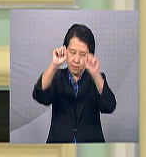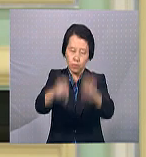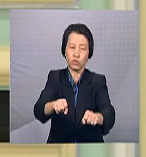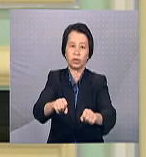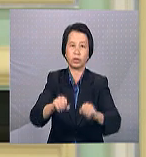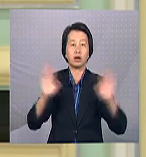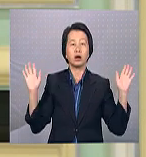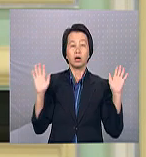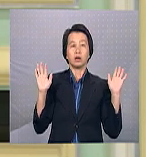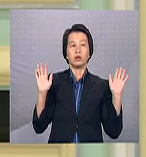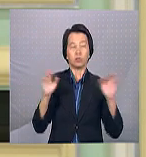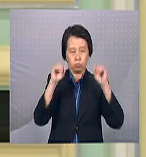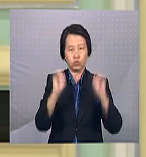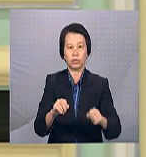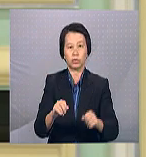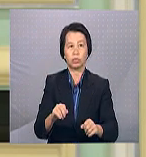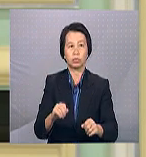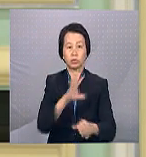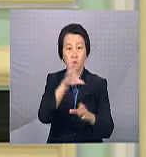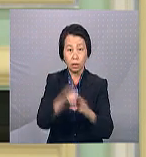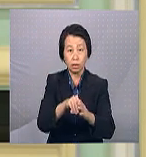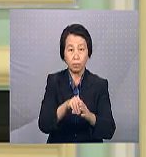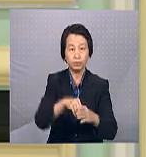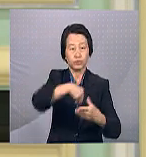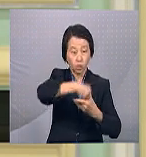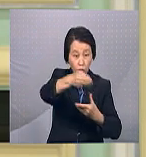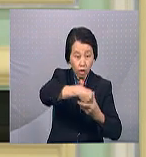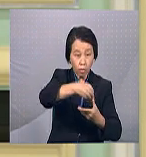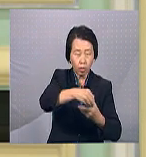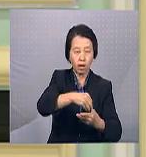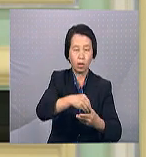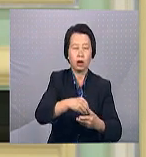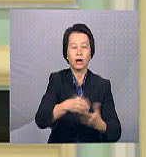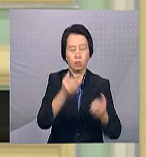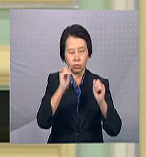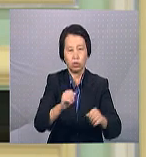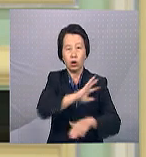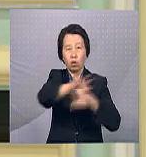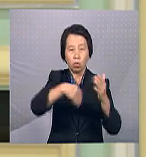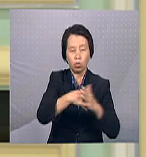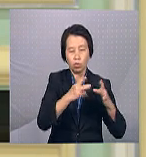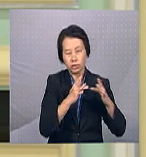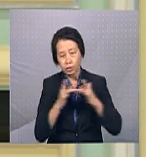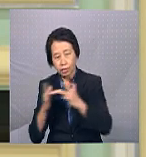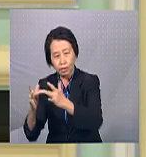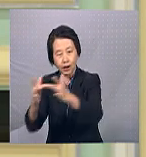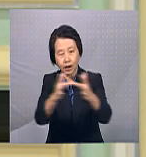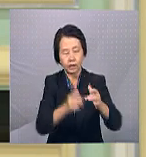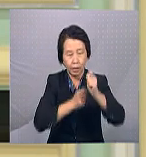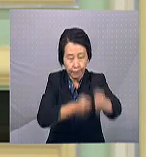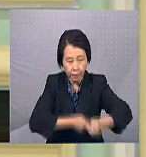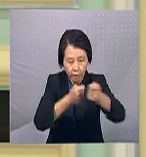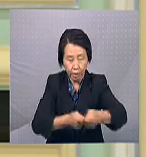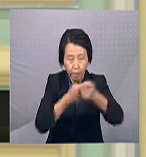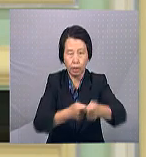Bukan setakat yang terlibat dari segi pengeluaran, tetapi keseluruhan rantaian pertanian yang berkaitan